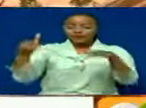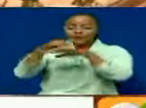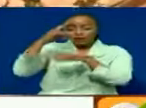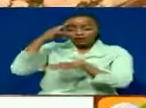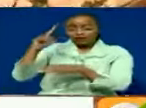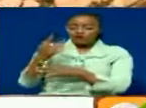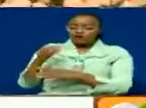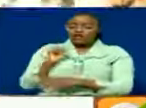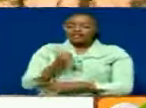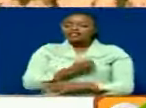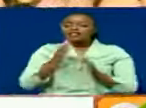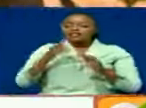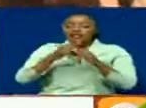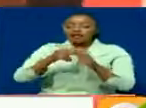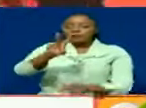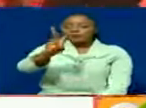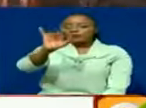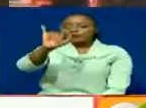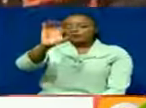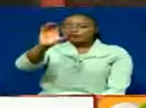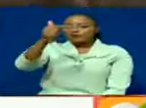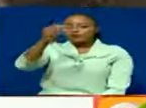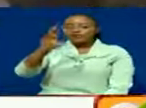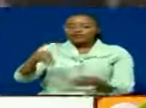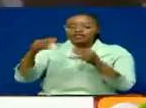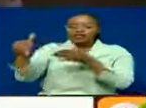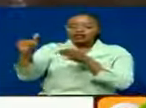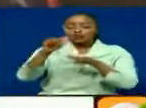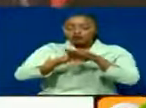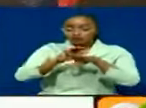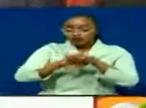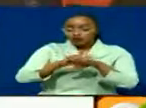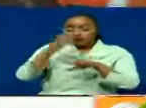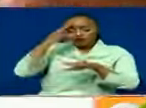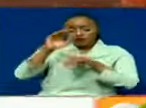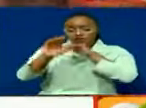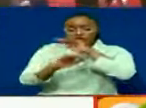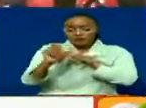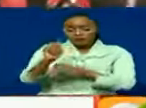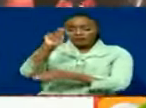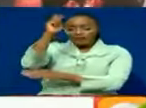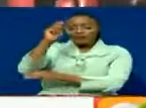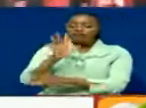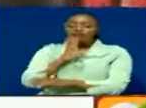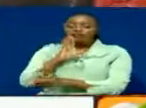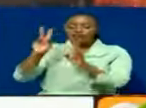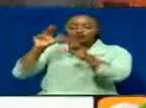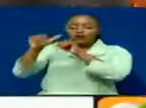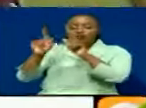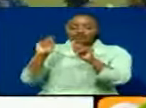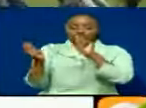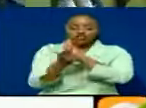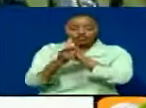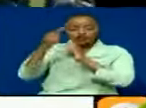Mazishi ya mwenda zake Senator Victor Prengei yalitoa nafasi mwafaka kwa naibu rais William Ruto kuzungumzia swala la